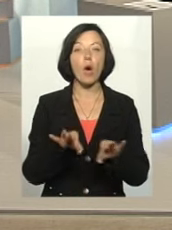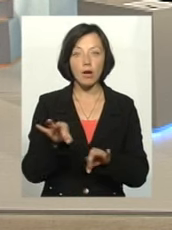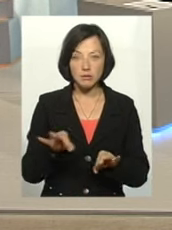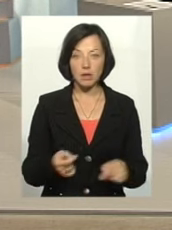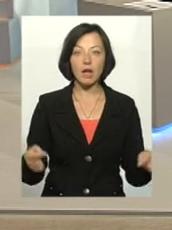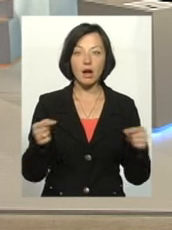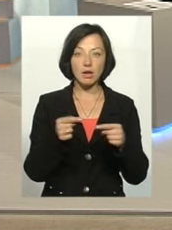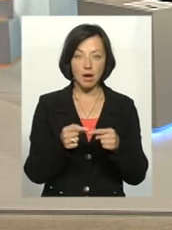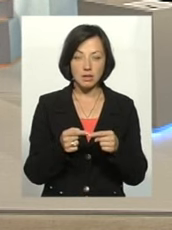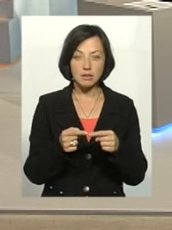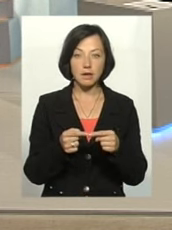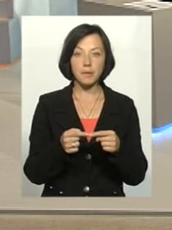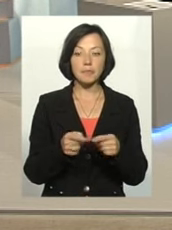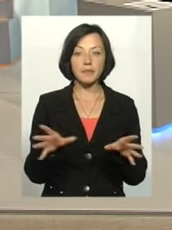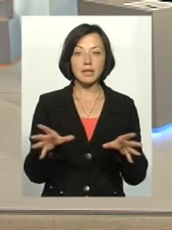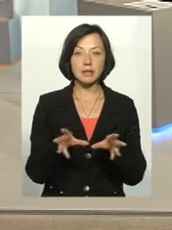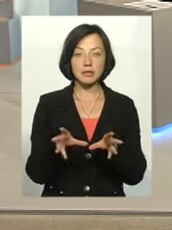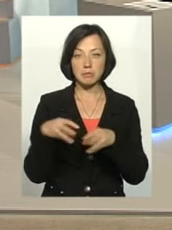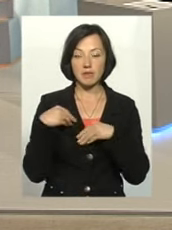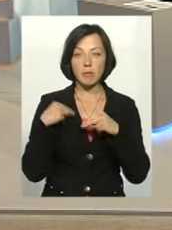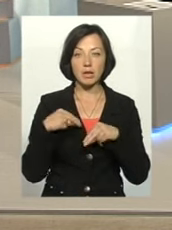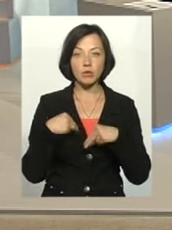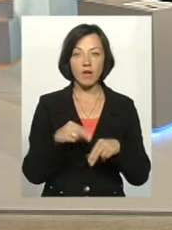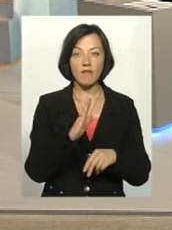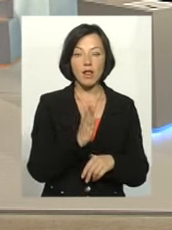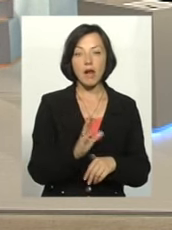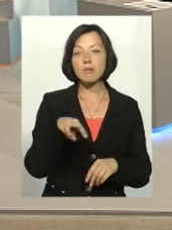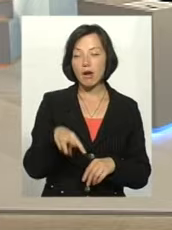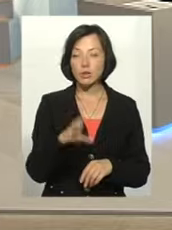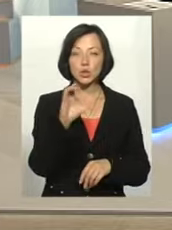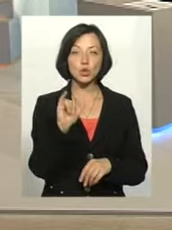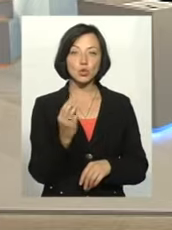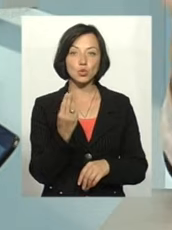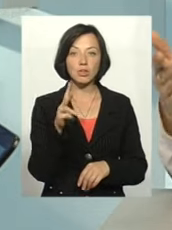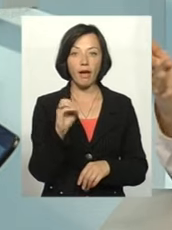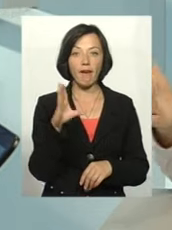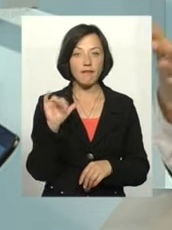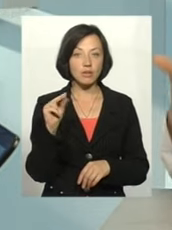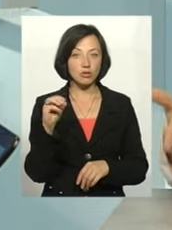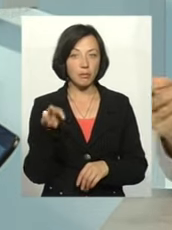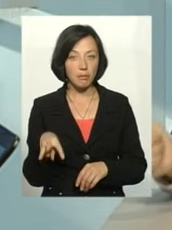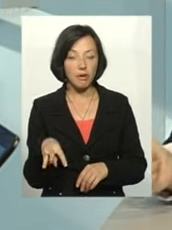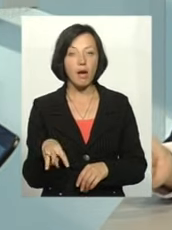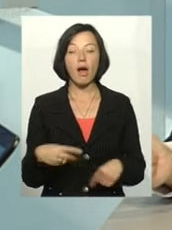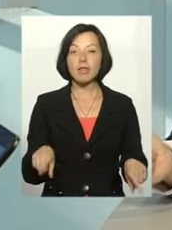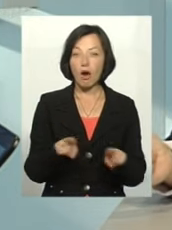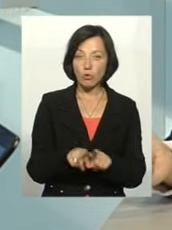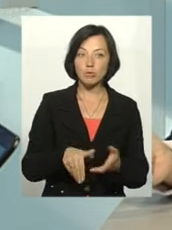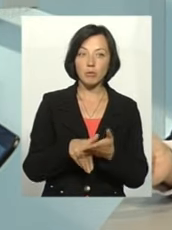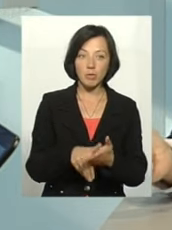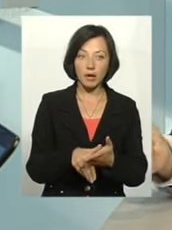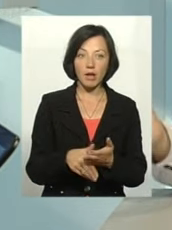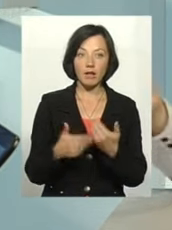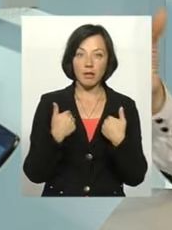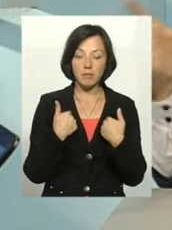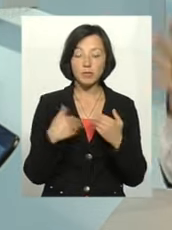якраз ми, до речі, співпрацюємо ще з Валерієм Михайловичем Сушкевичем, який також допомагає в ВГО